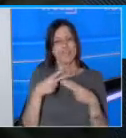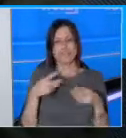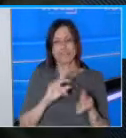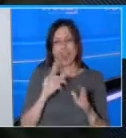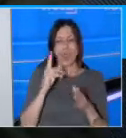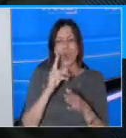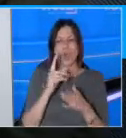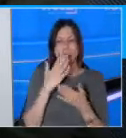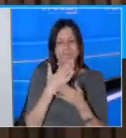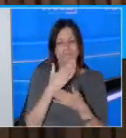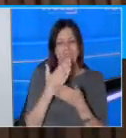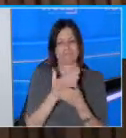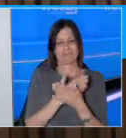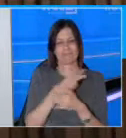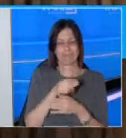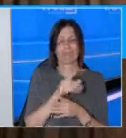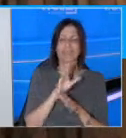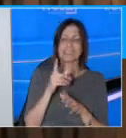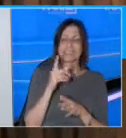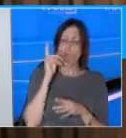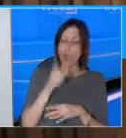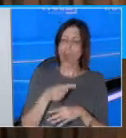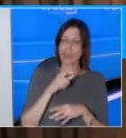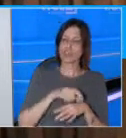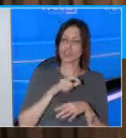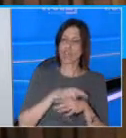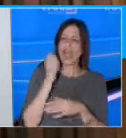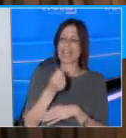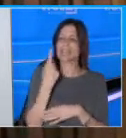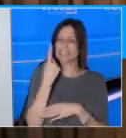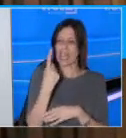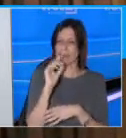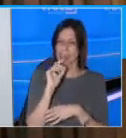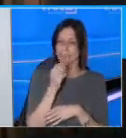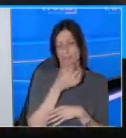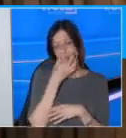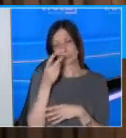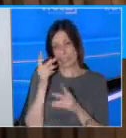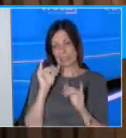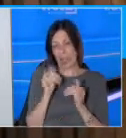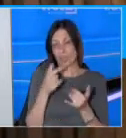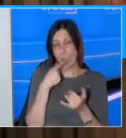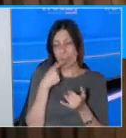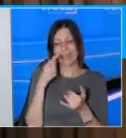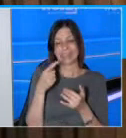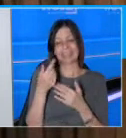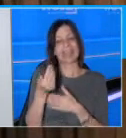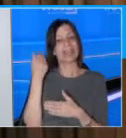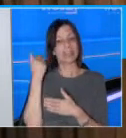הזאת. וכאן הייתה איזושהי הוראת שעה לכנסת ספציפית אחת. נתאל, זה נכון לומר שמדובר